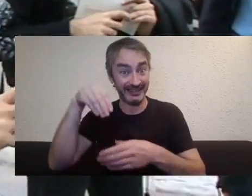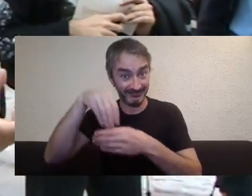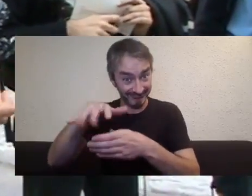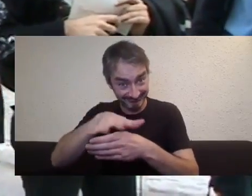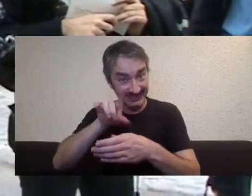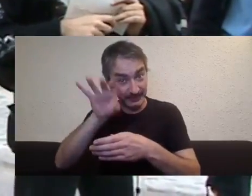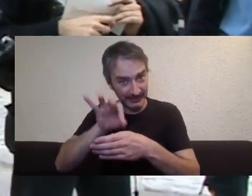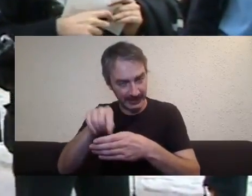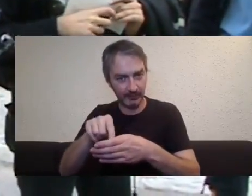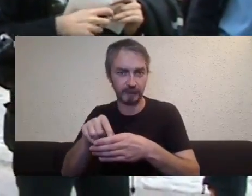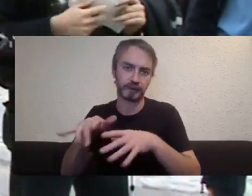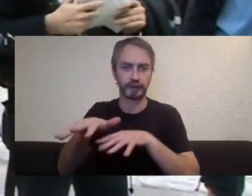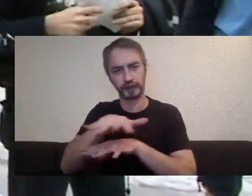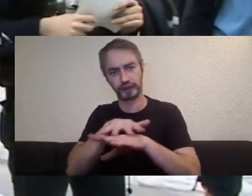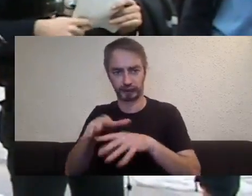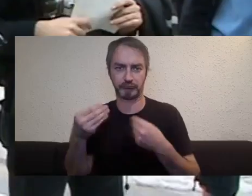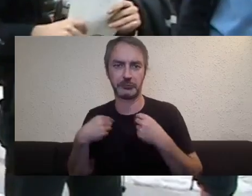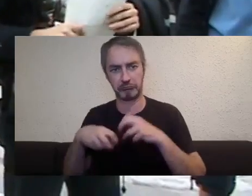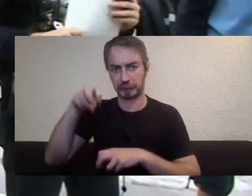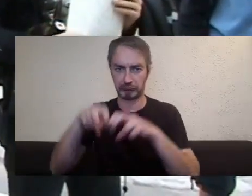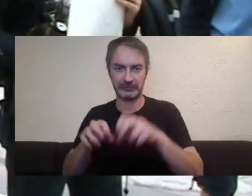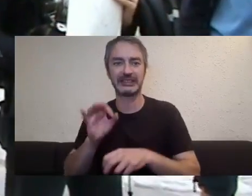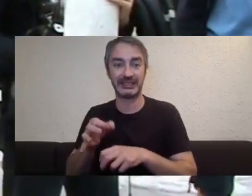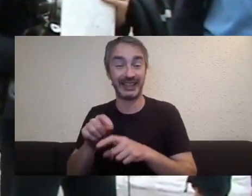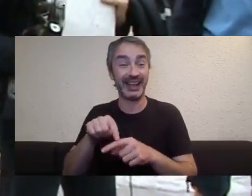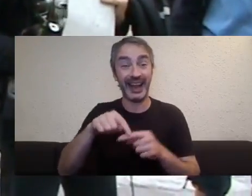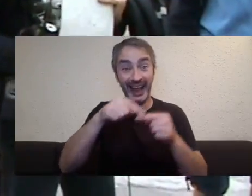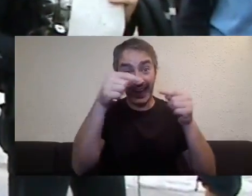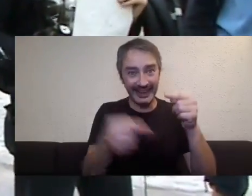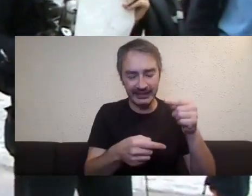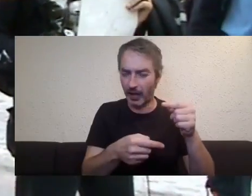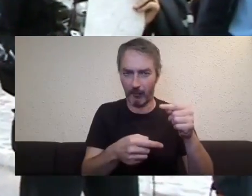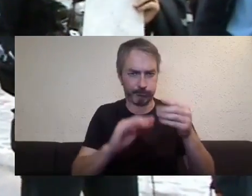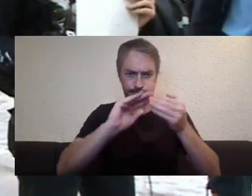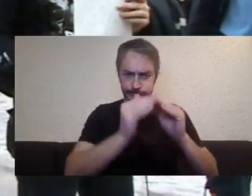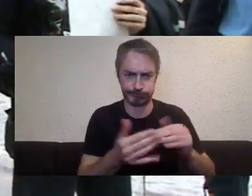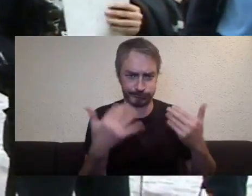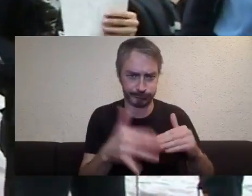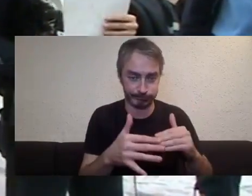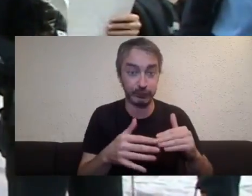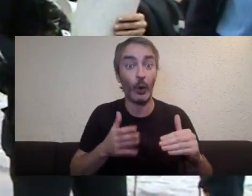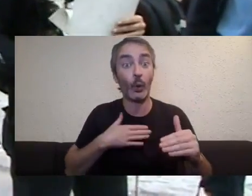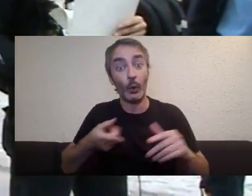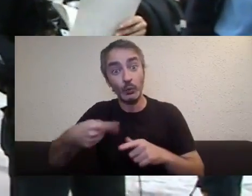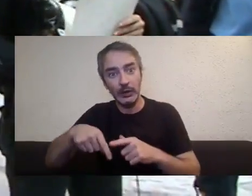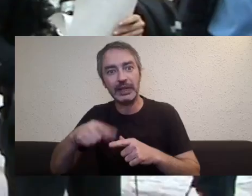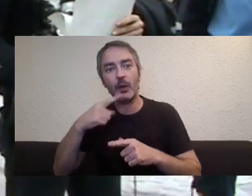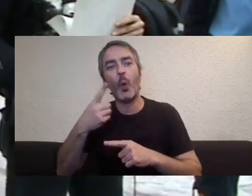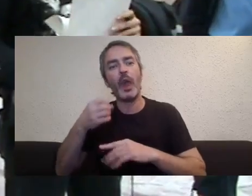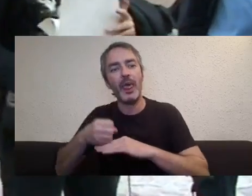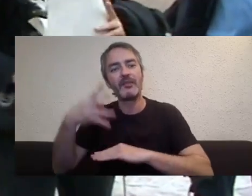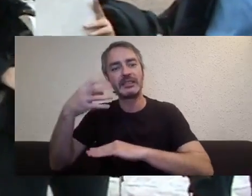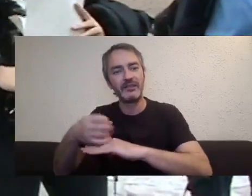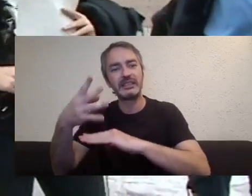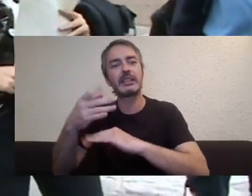l'espai, que era més habitable. Era més habitable. L'altre era bastant, estava allà en estat ruïnós. Vam